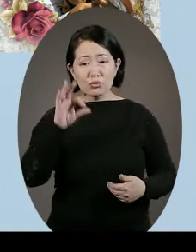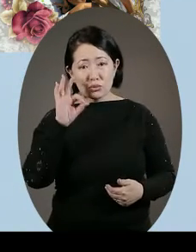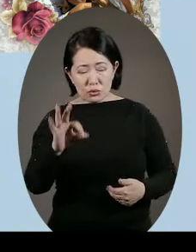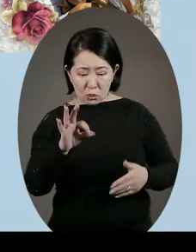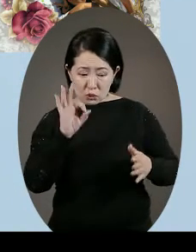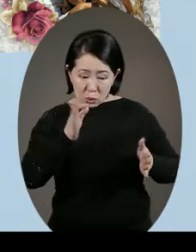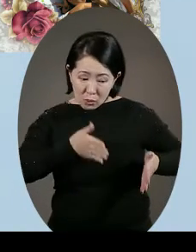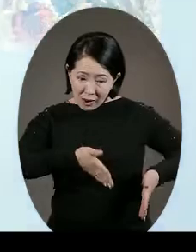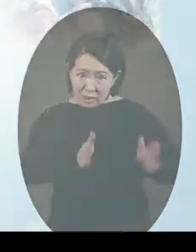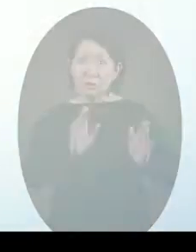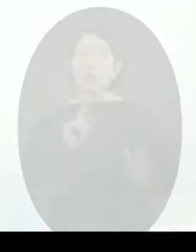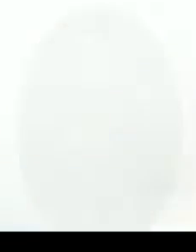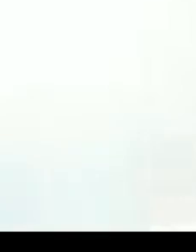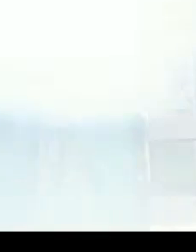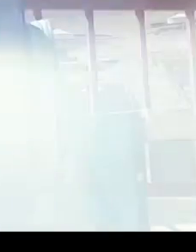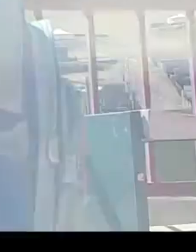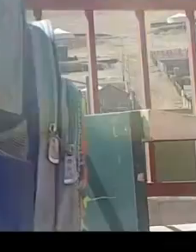хандлага гэвэл энэ мөн.